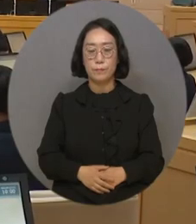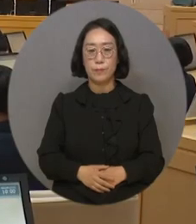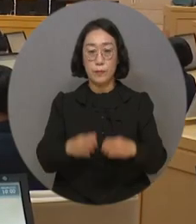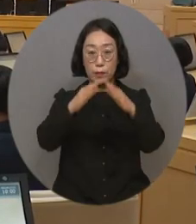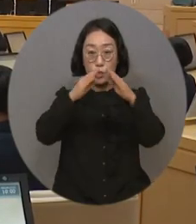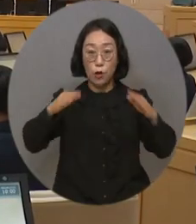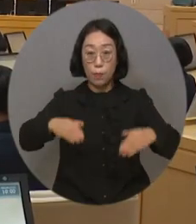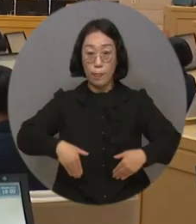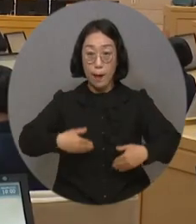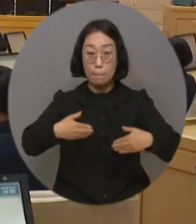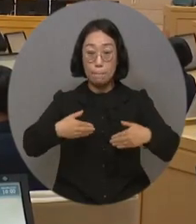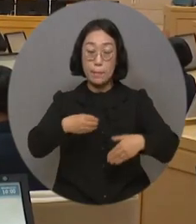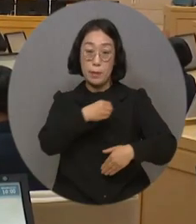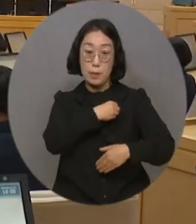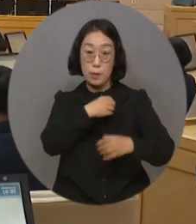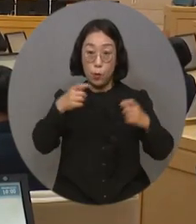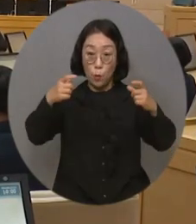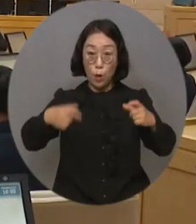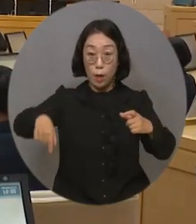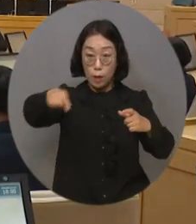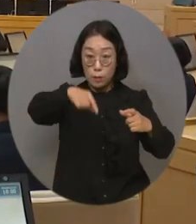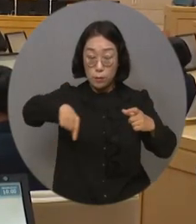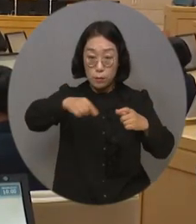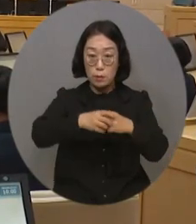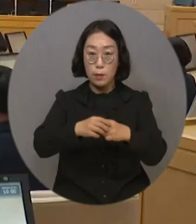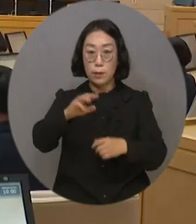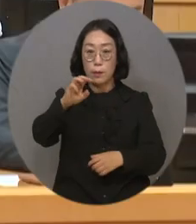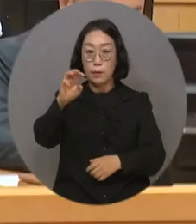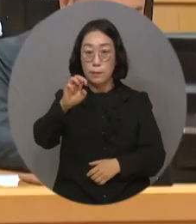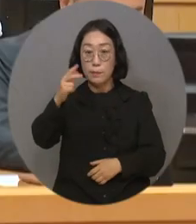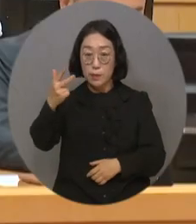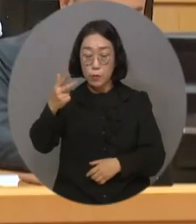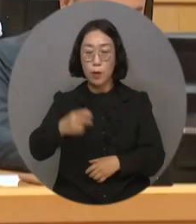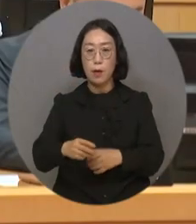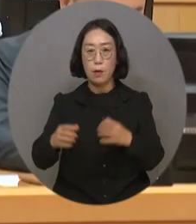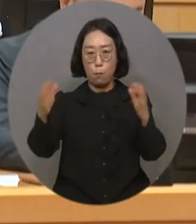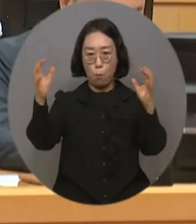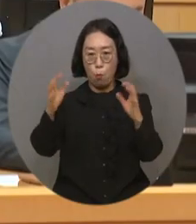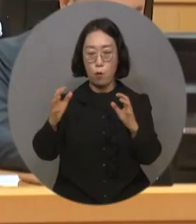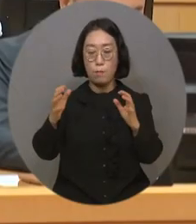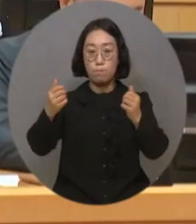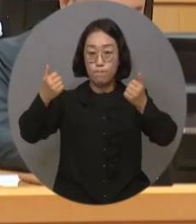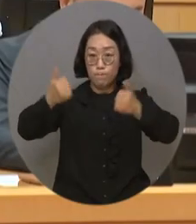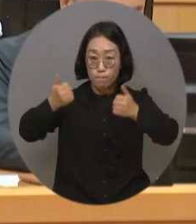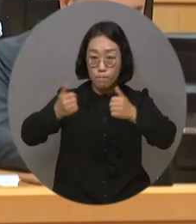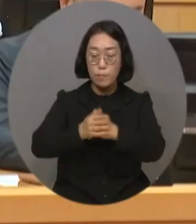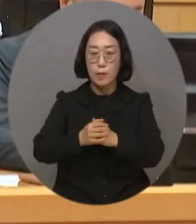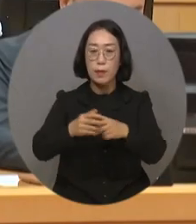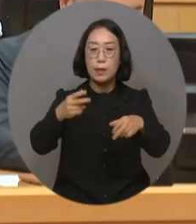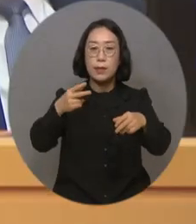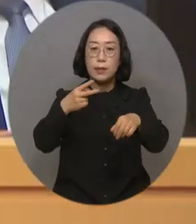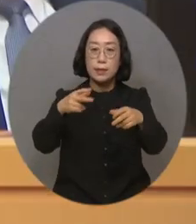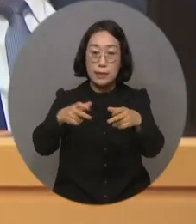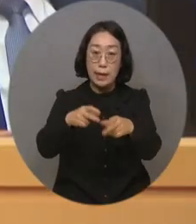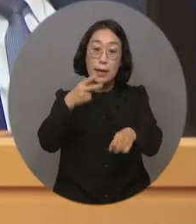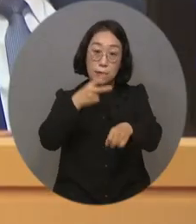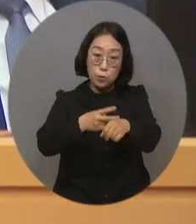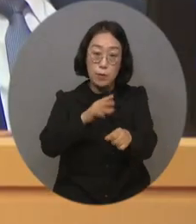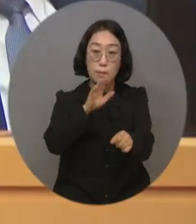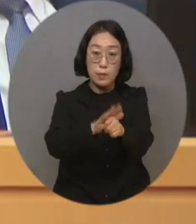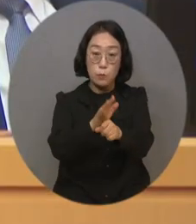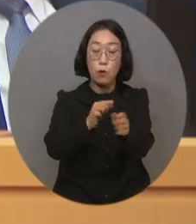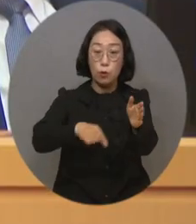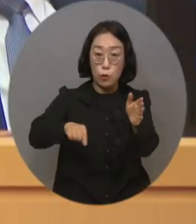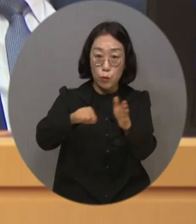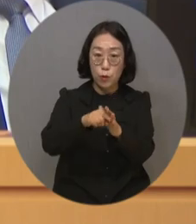전남도 의회는 지난 14일 제370회 임시회에서 장애인 교원의 원활한 직무 수행 지원을 위한 전라남도교육청